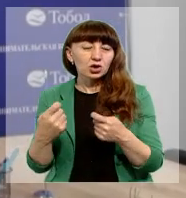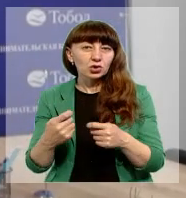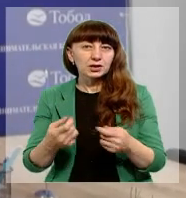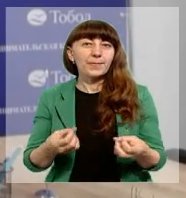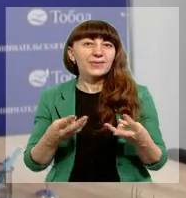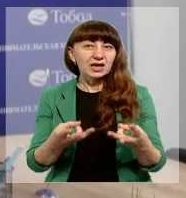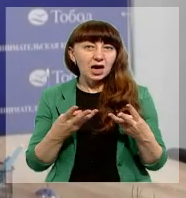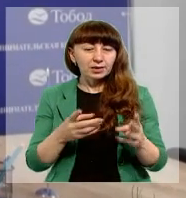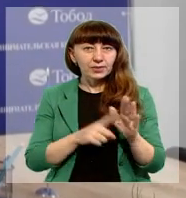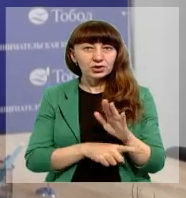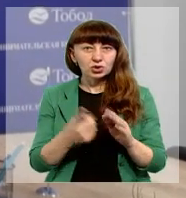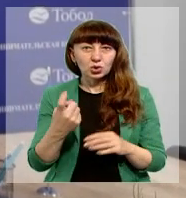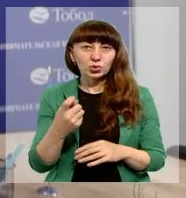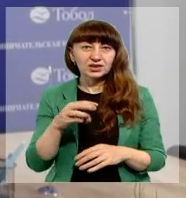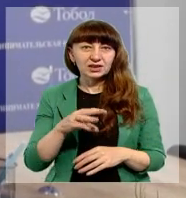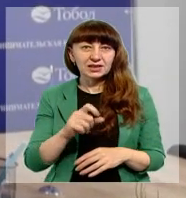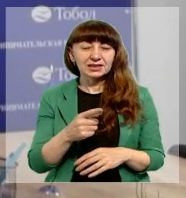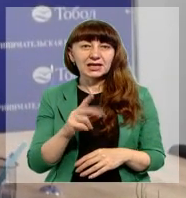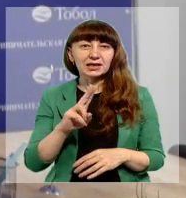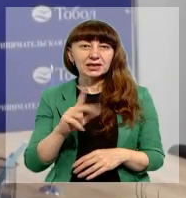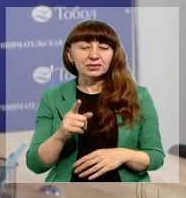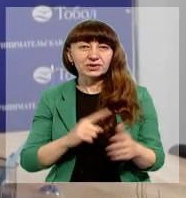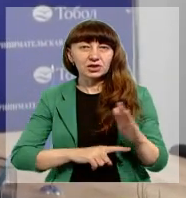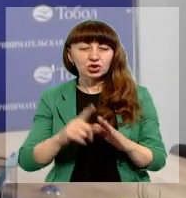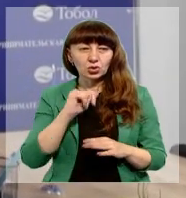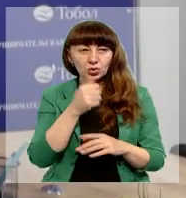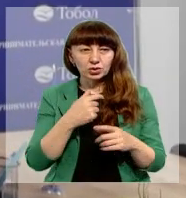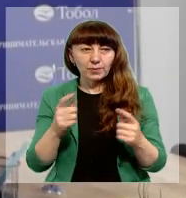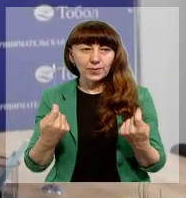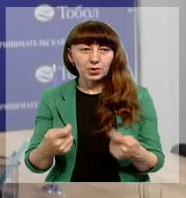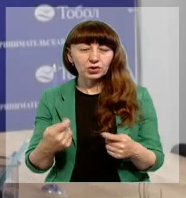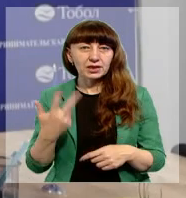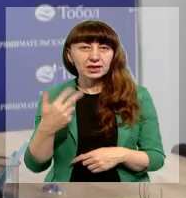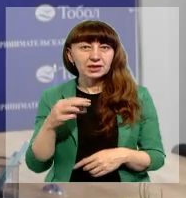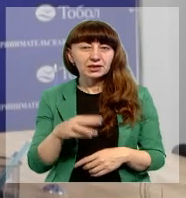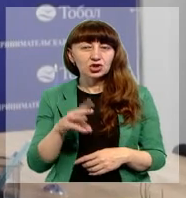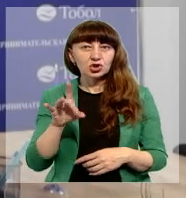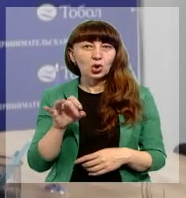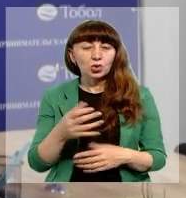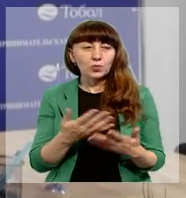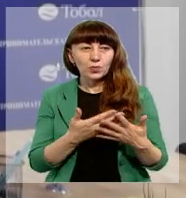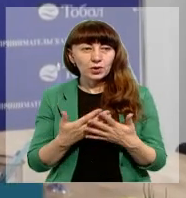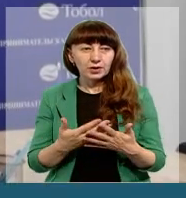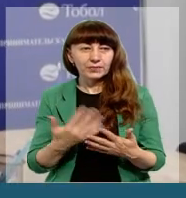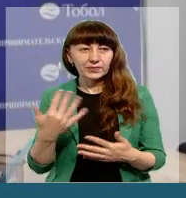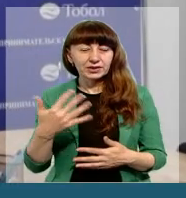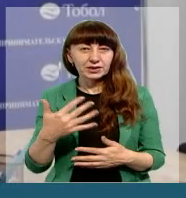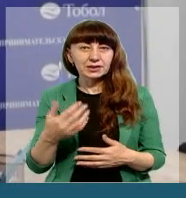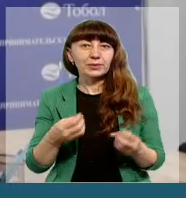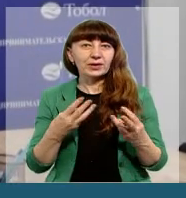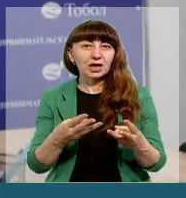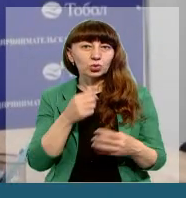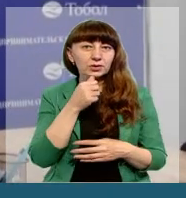на рынке – 100 тенге за килограмм. С начала года нами реализовано 3000 тонн муки в адрес практически 50 пекарен